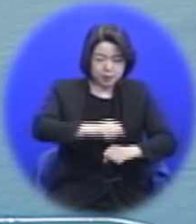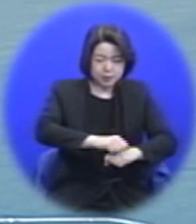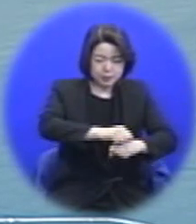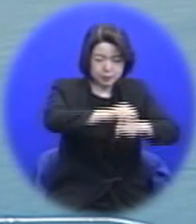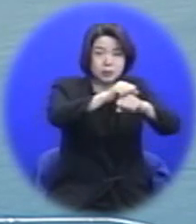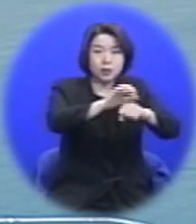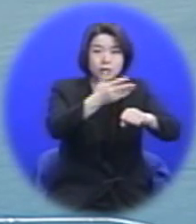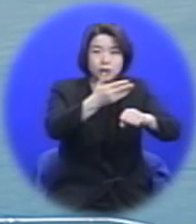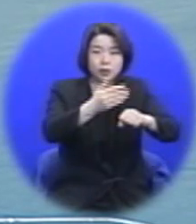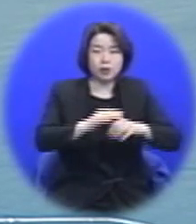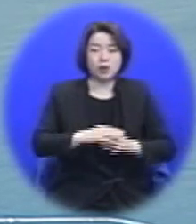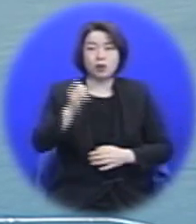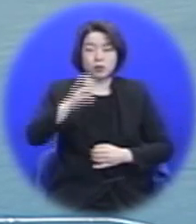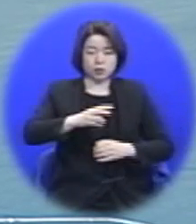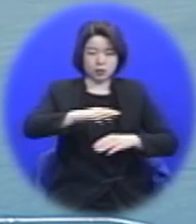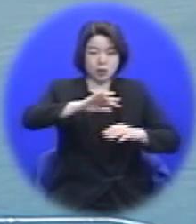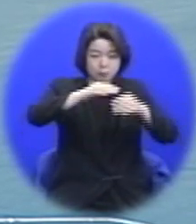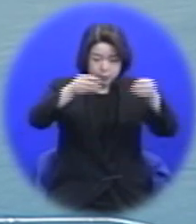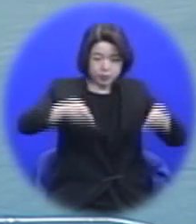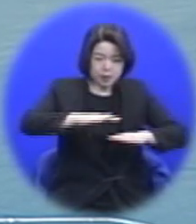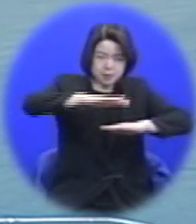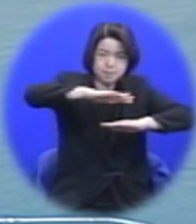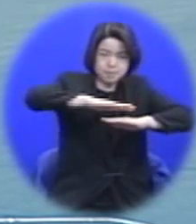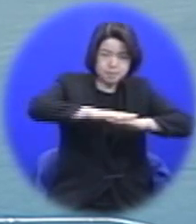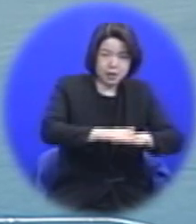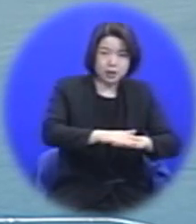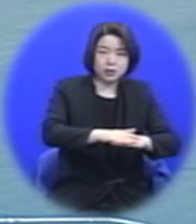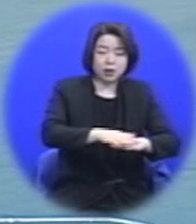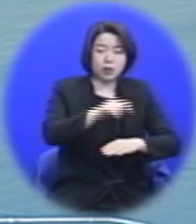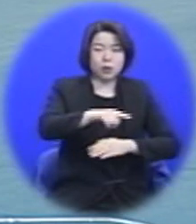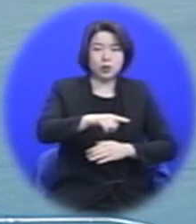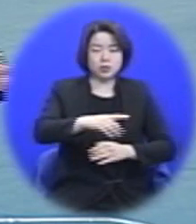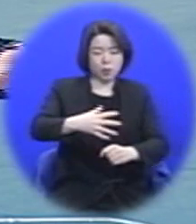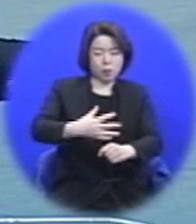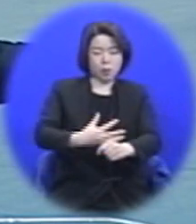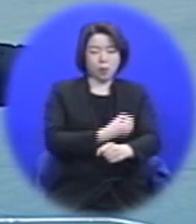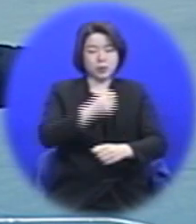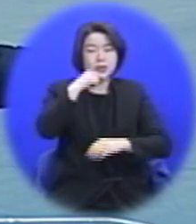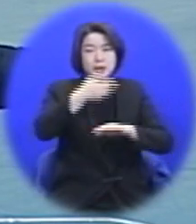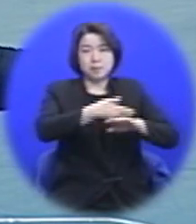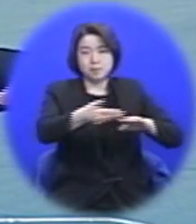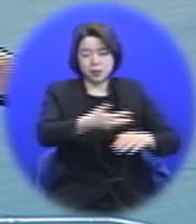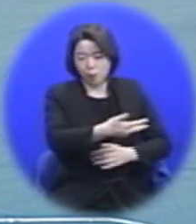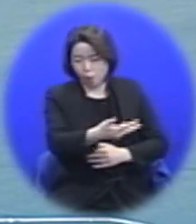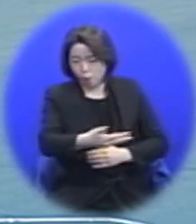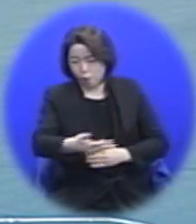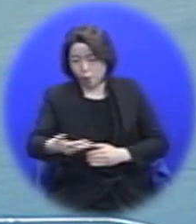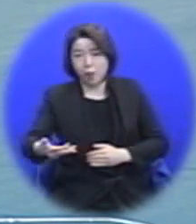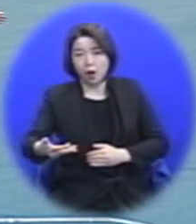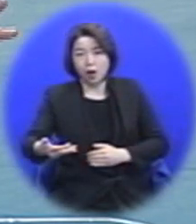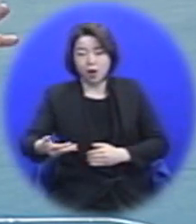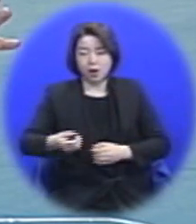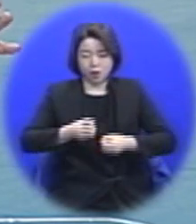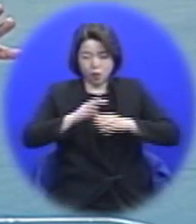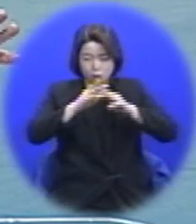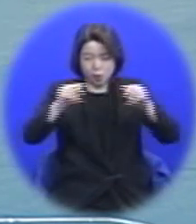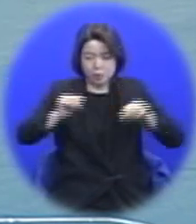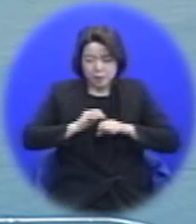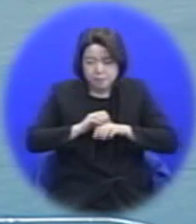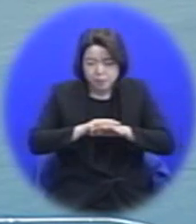그 포도주 틀을 밟으니까 거기서 엄청난 피가 흘러나오고 온 땅에 피가